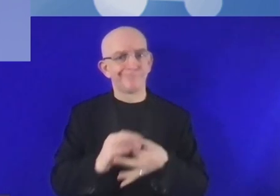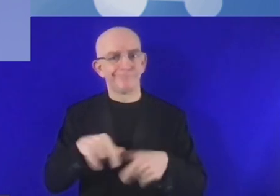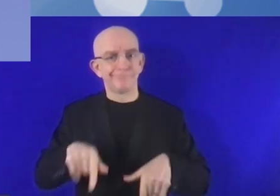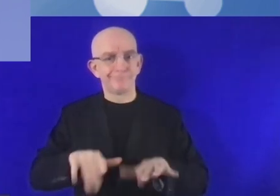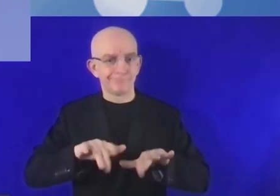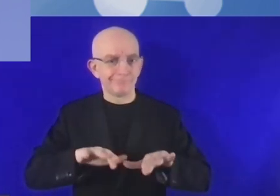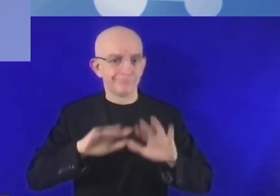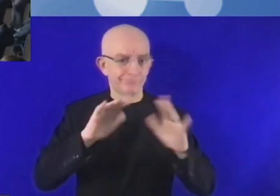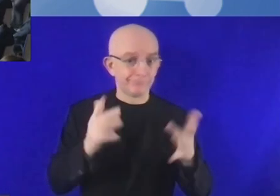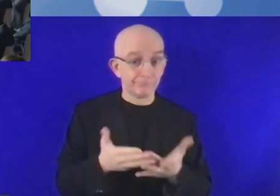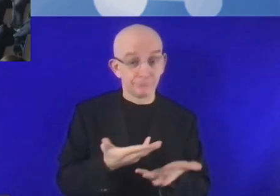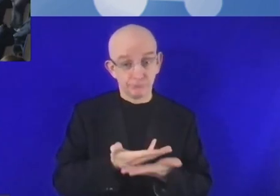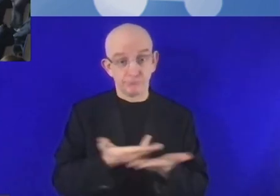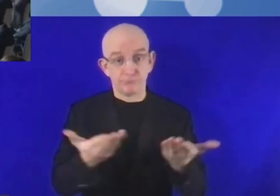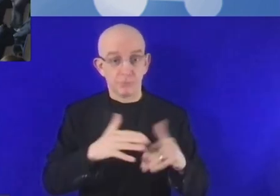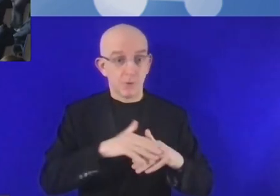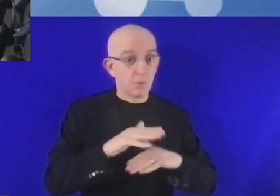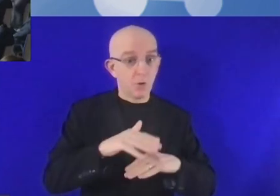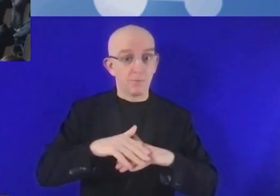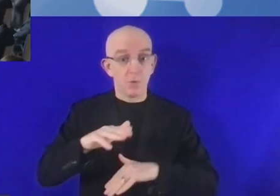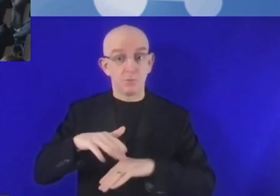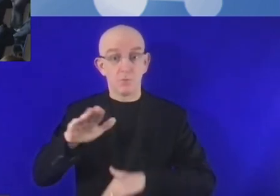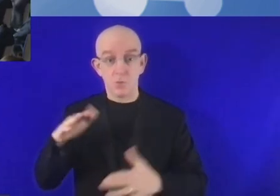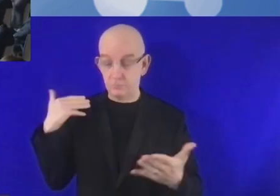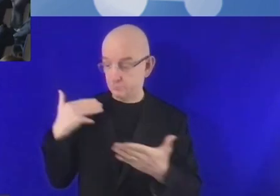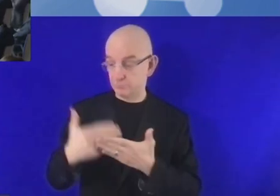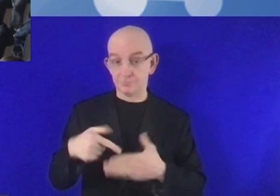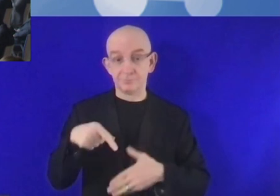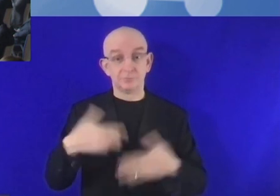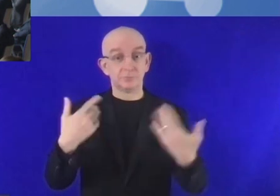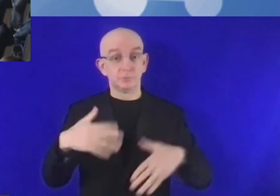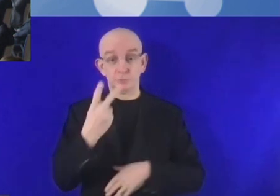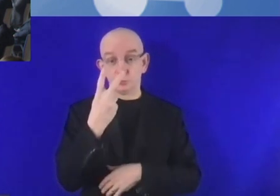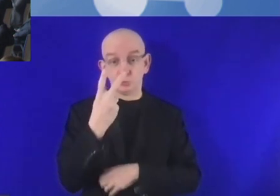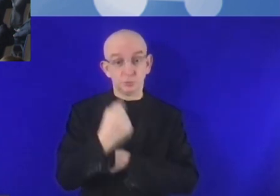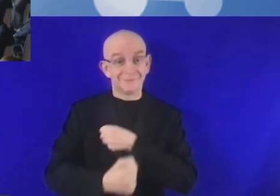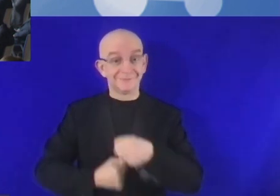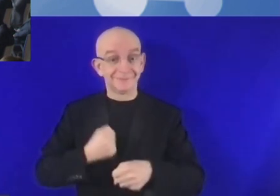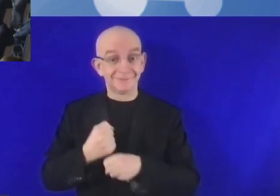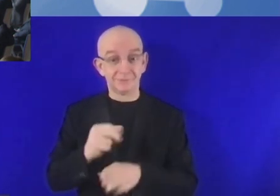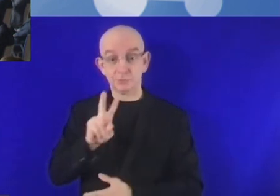świadkami ważnych decyzji dotyczących przyszłości internetu. Te decyzje będą